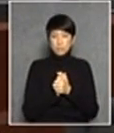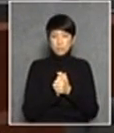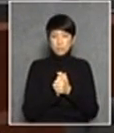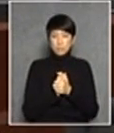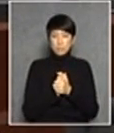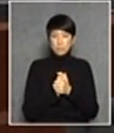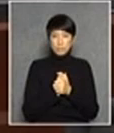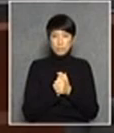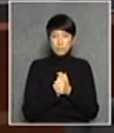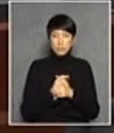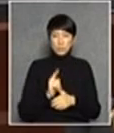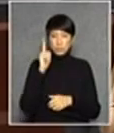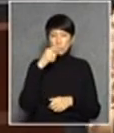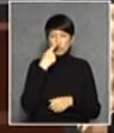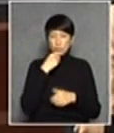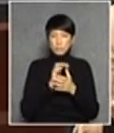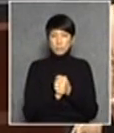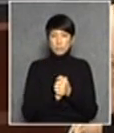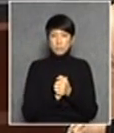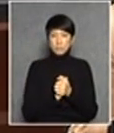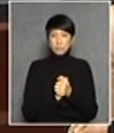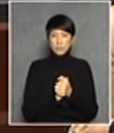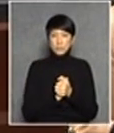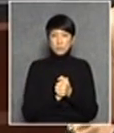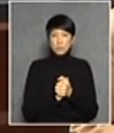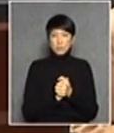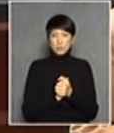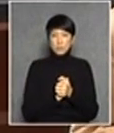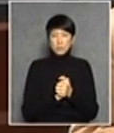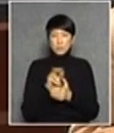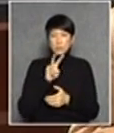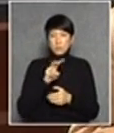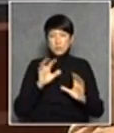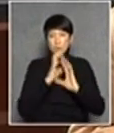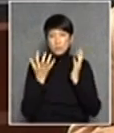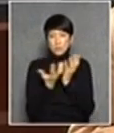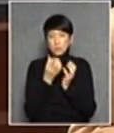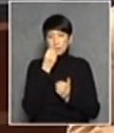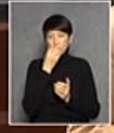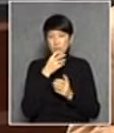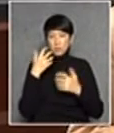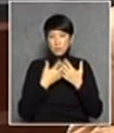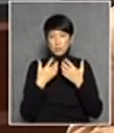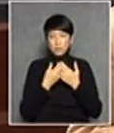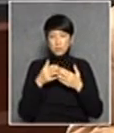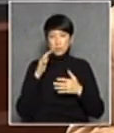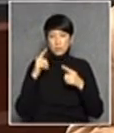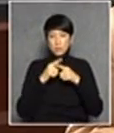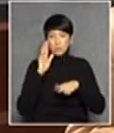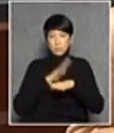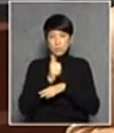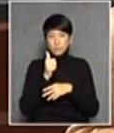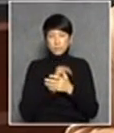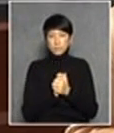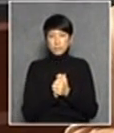我上一次呢就咁呢就係見到有一班香港嘅數學精英啦，咁呢佢哋呢就